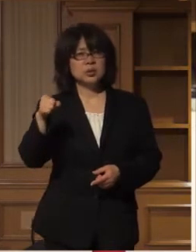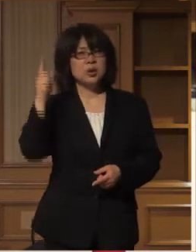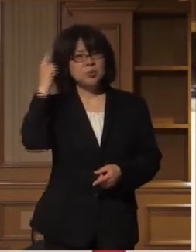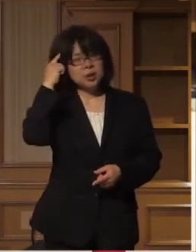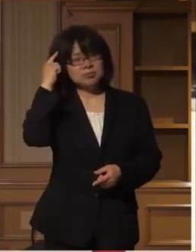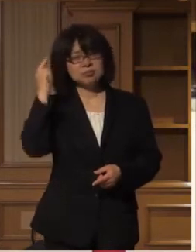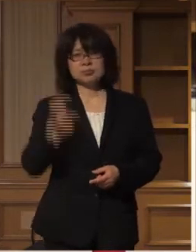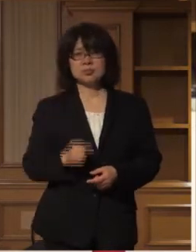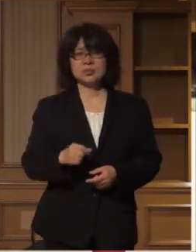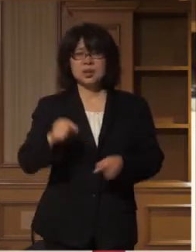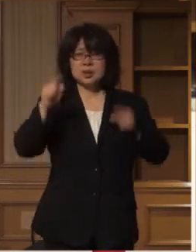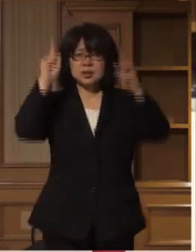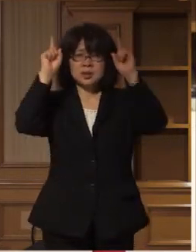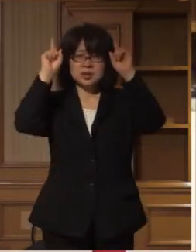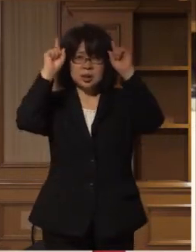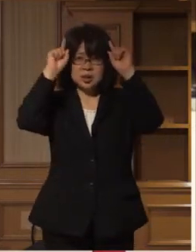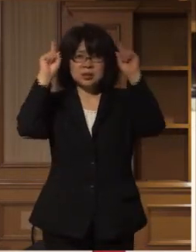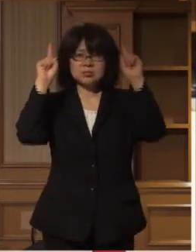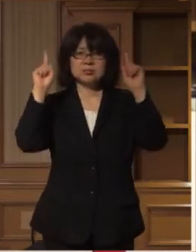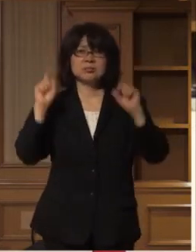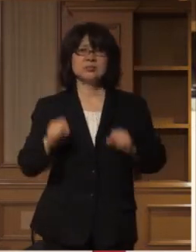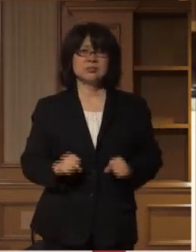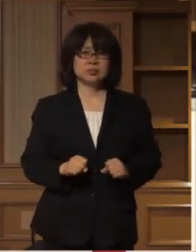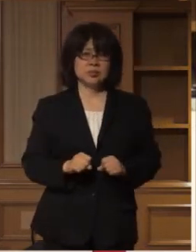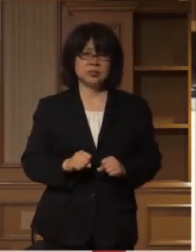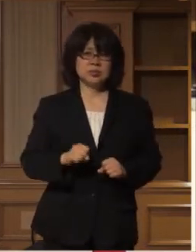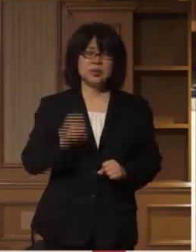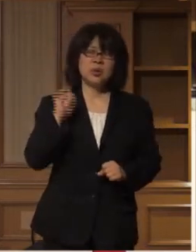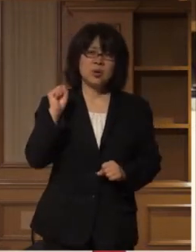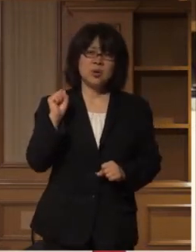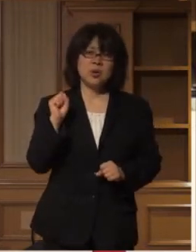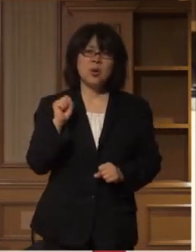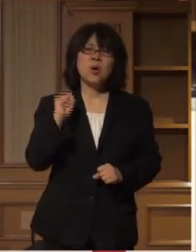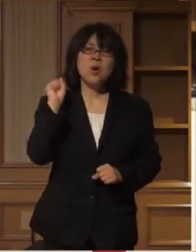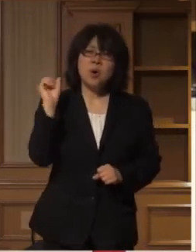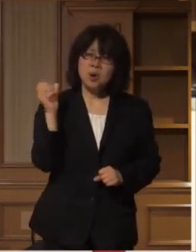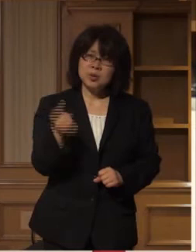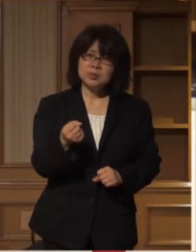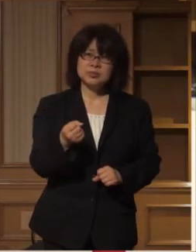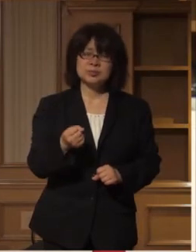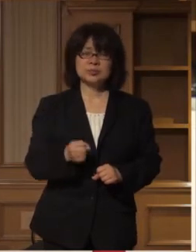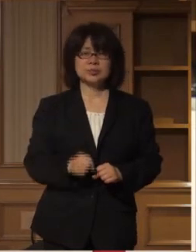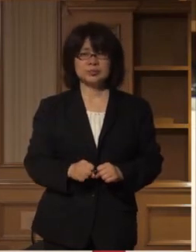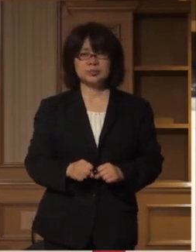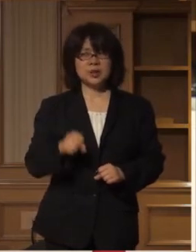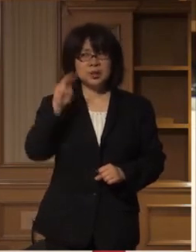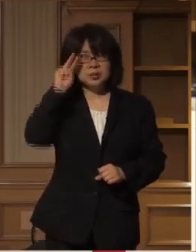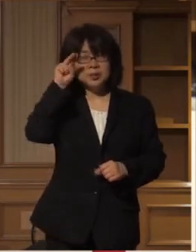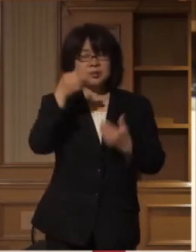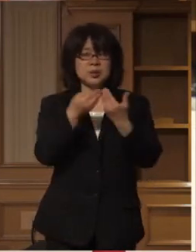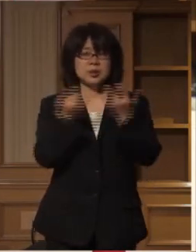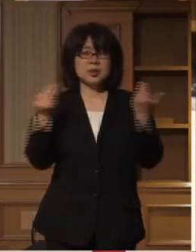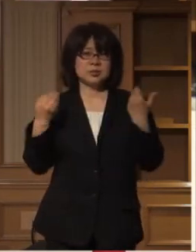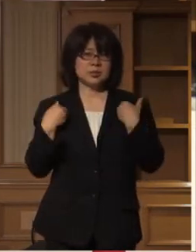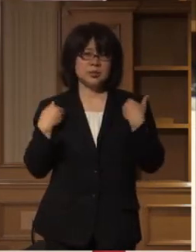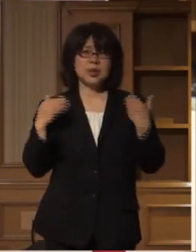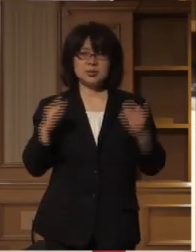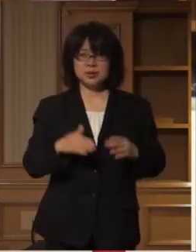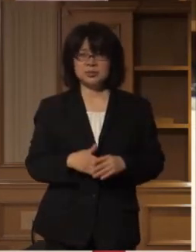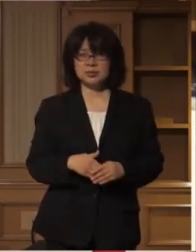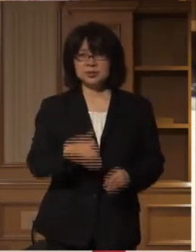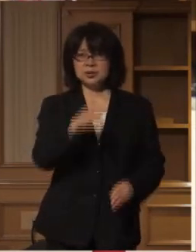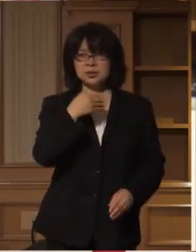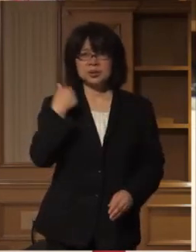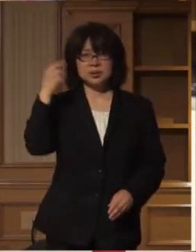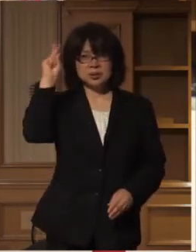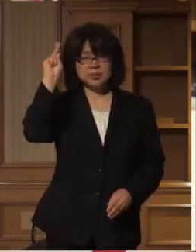ければですね、それが実際には役に立たないっていうことになります。ですから、そういった意味ですね、今ずっとこの御